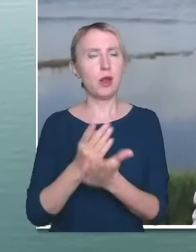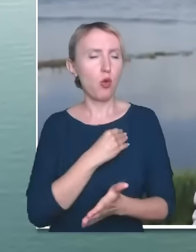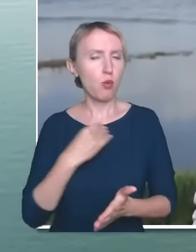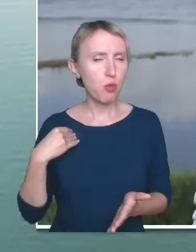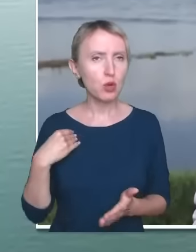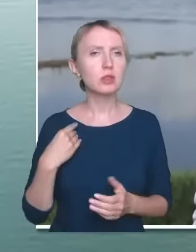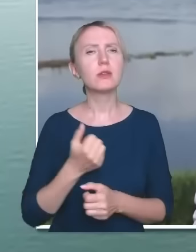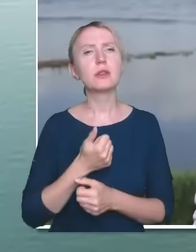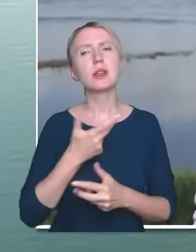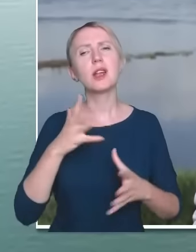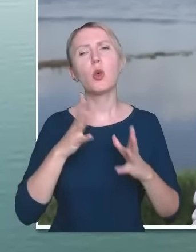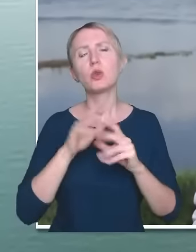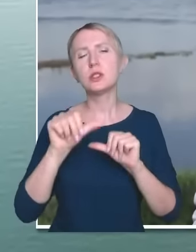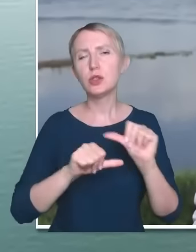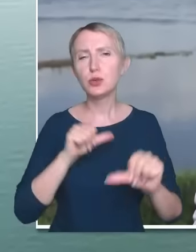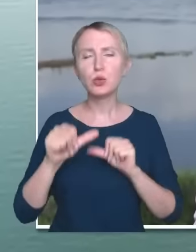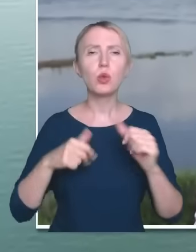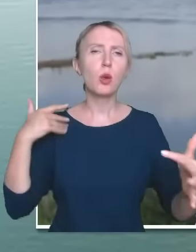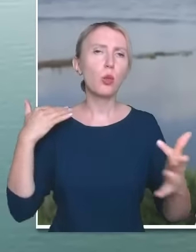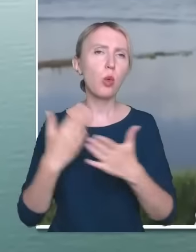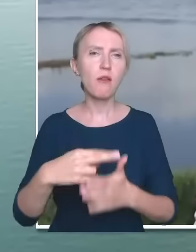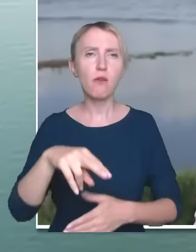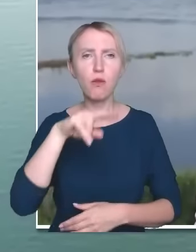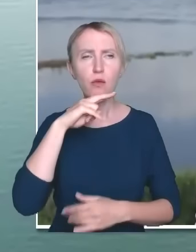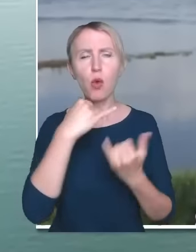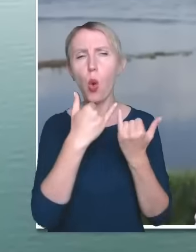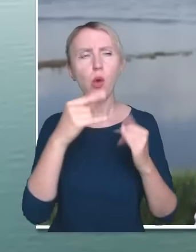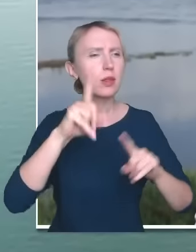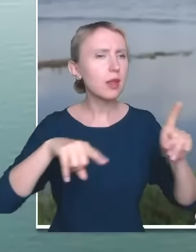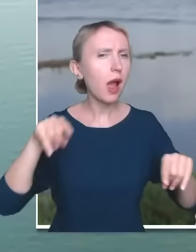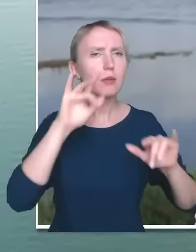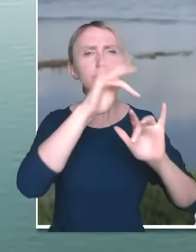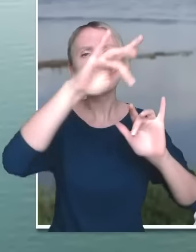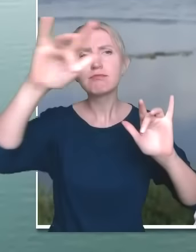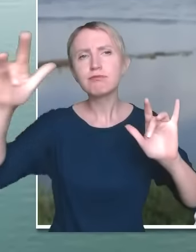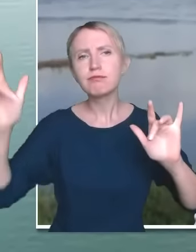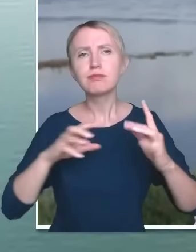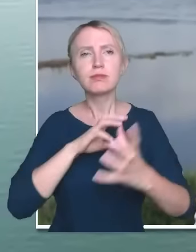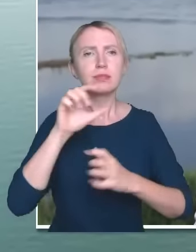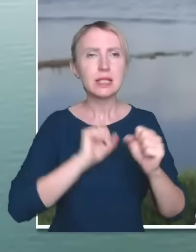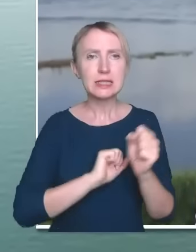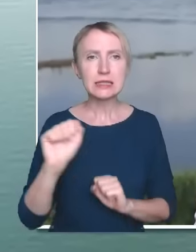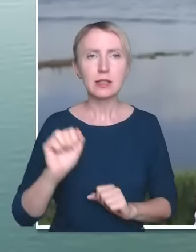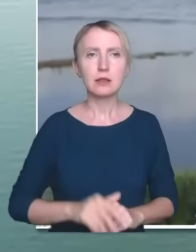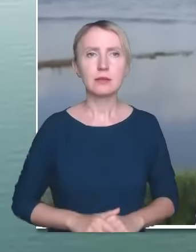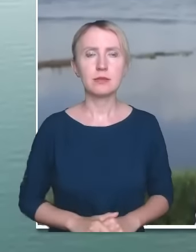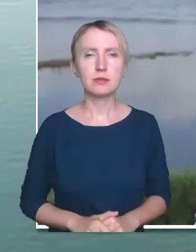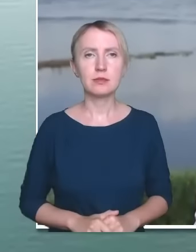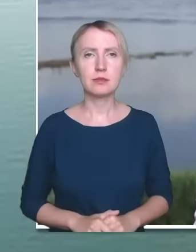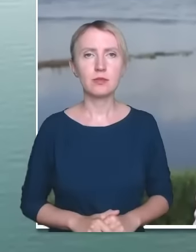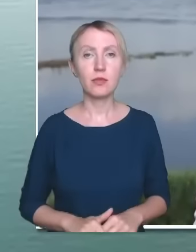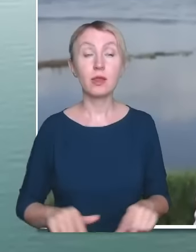od kilkudziesięciu lat w wodach różnych części świata i też do tej pory nikt sobie